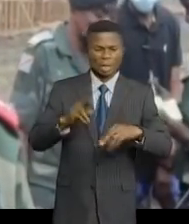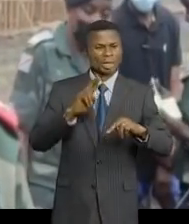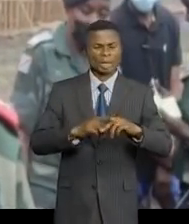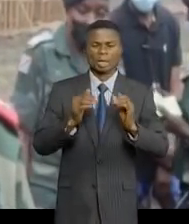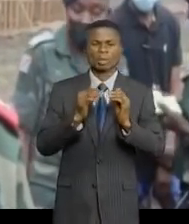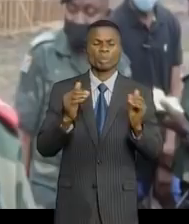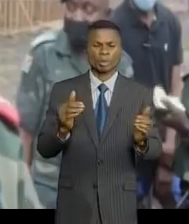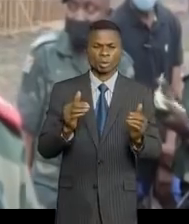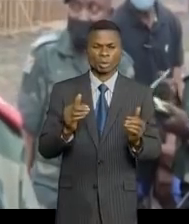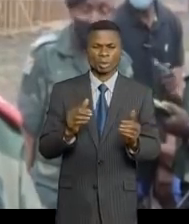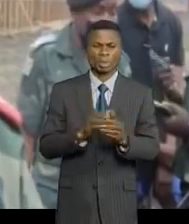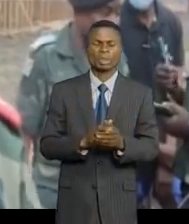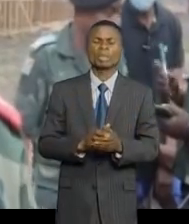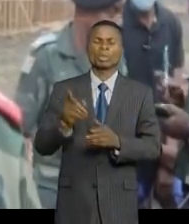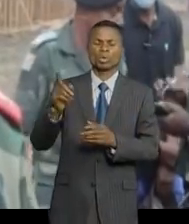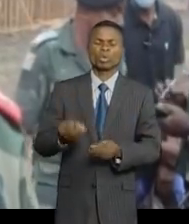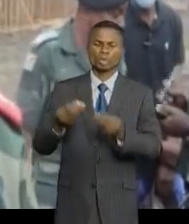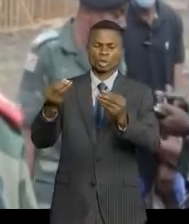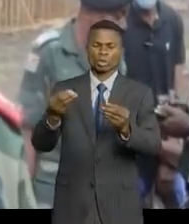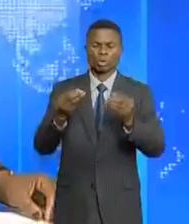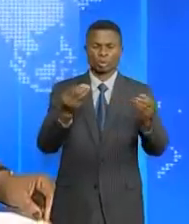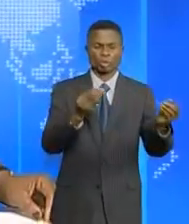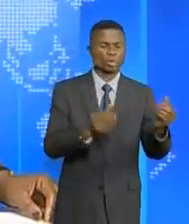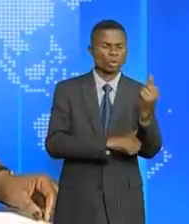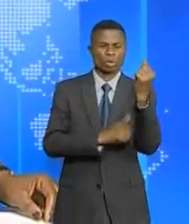des actions humanitaires pour pouvoir loger les sinistrés.